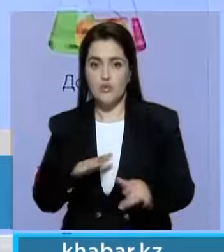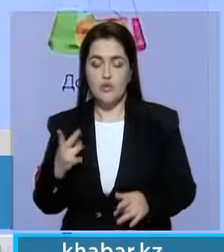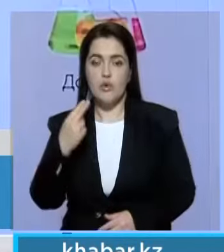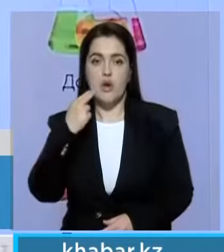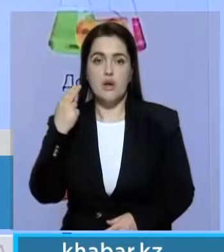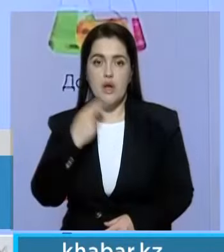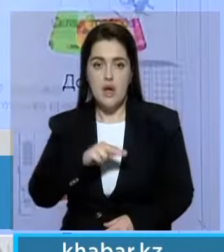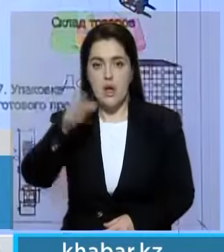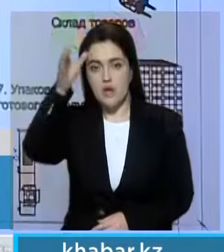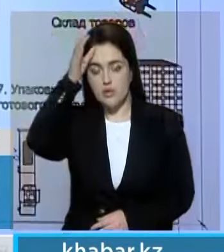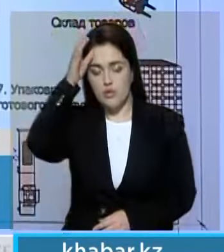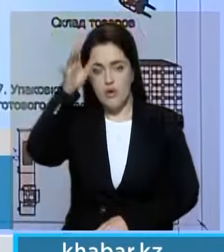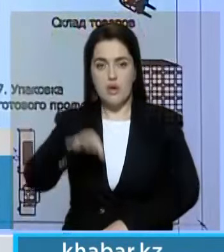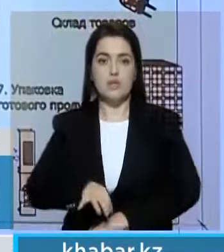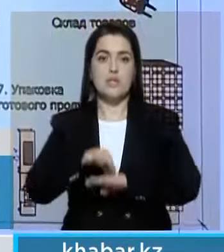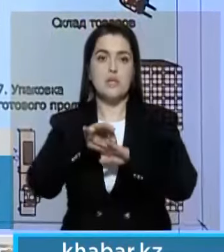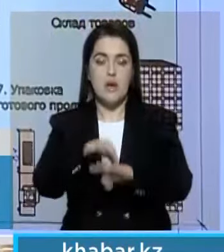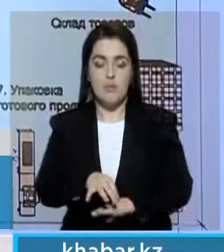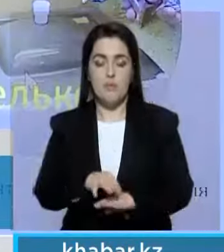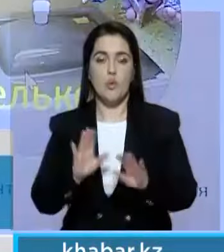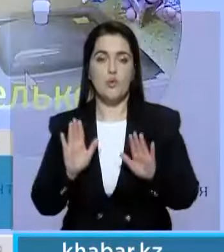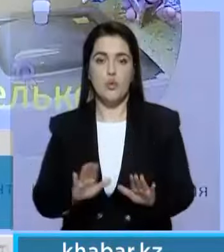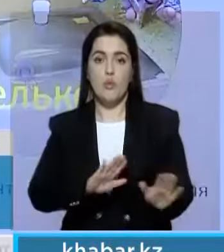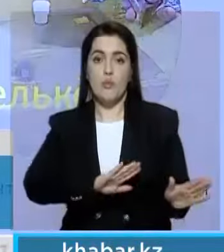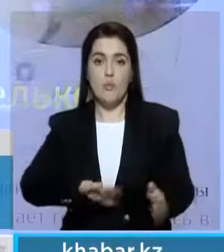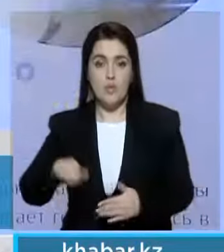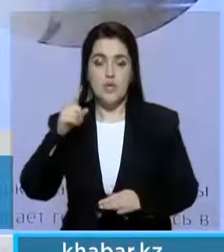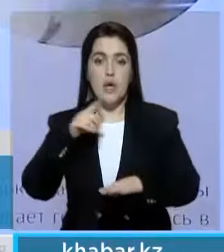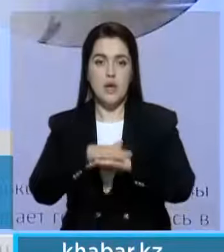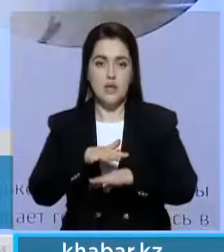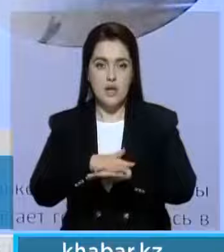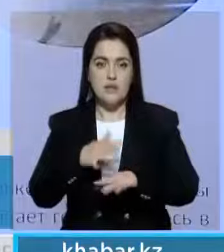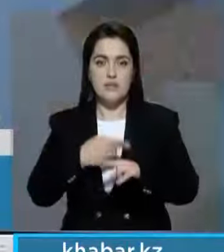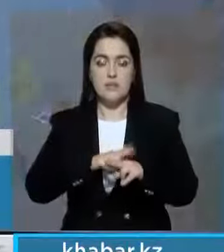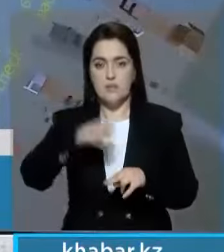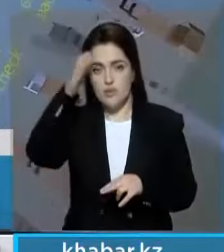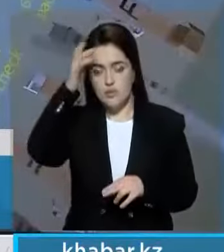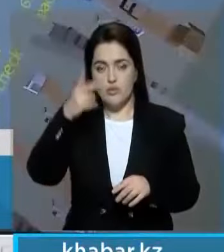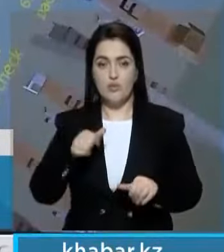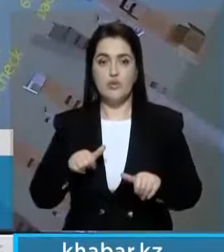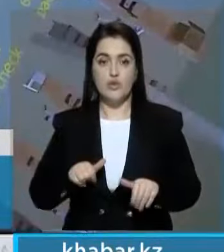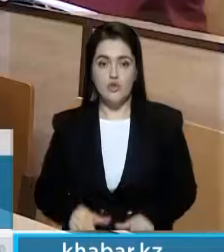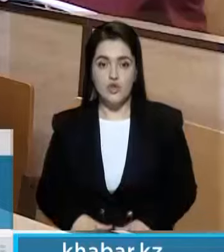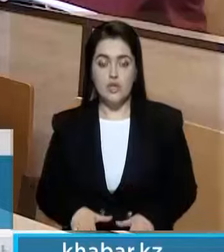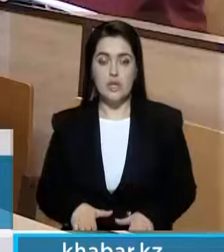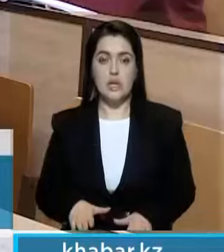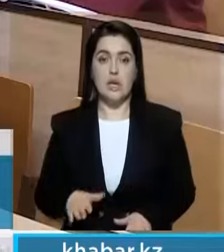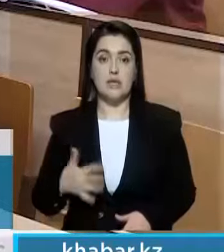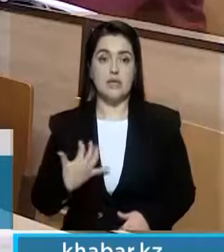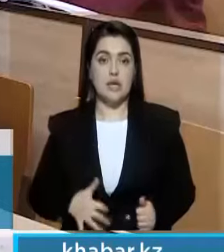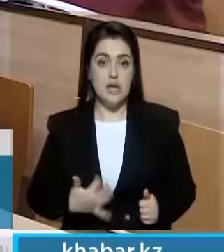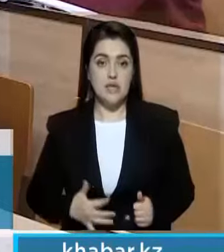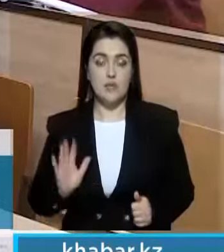качественное научное сопровождение и только после анализов и прогнозов учёных принимать решения к слову в Таразе